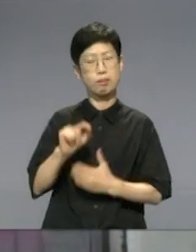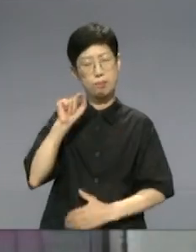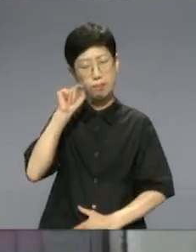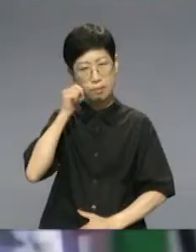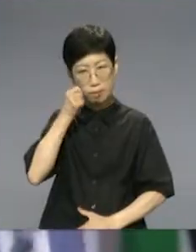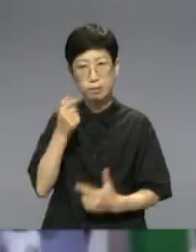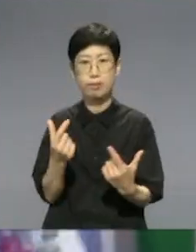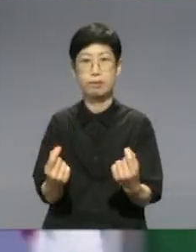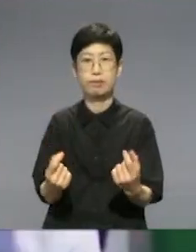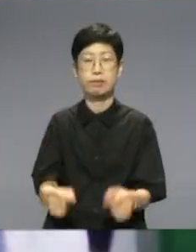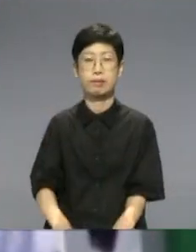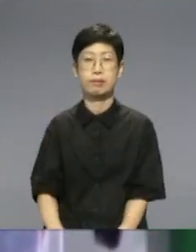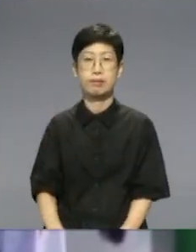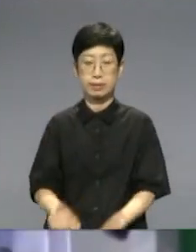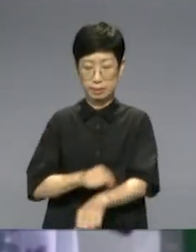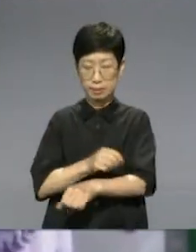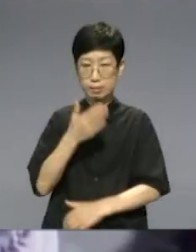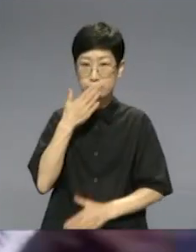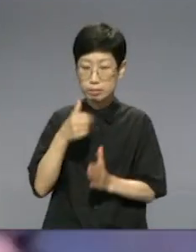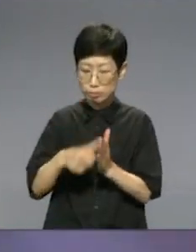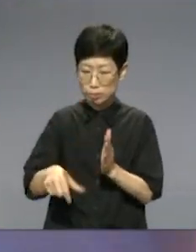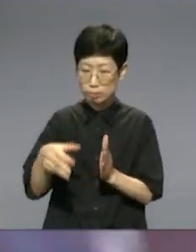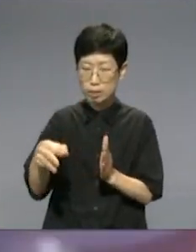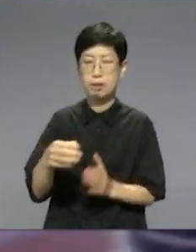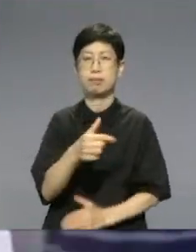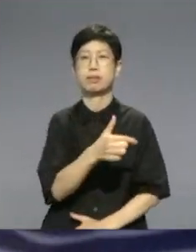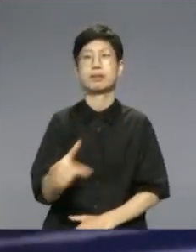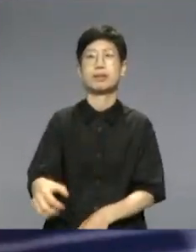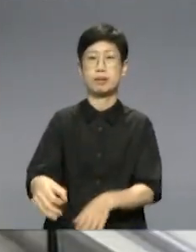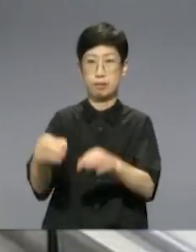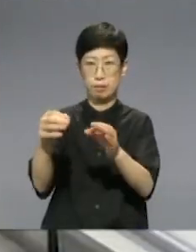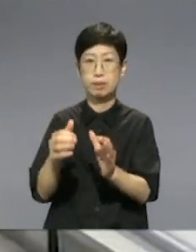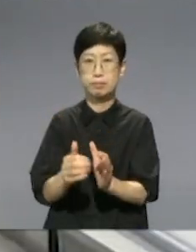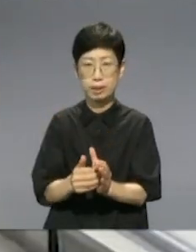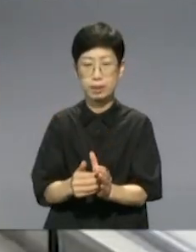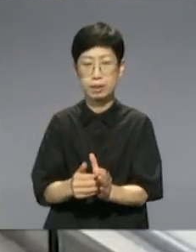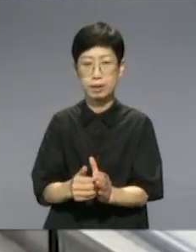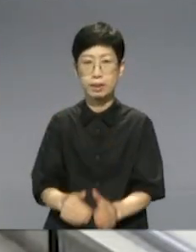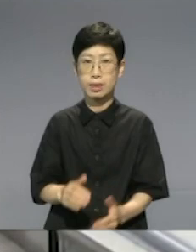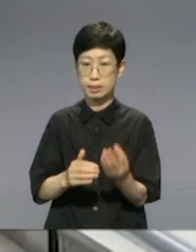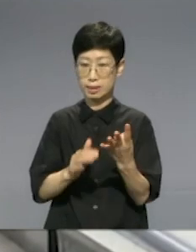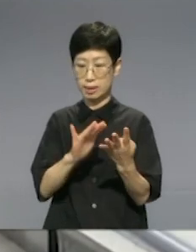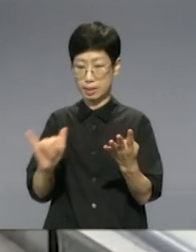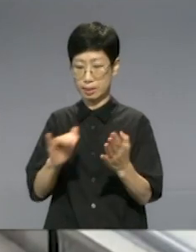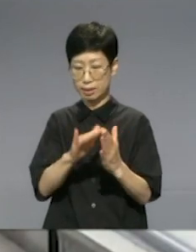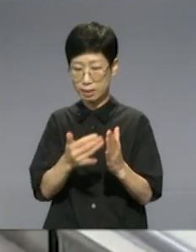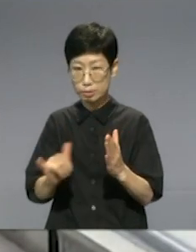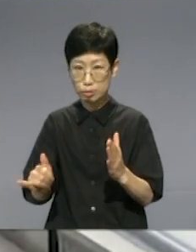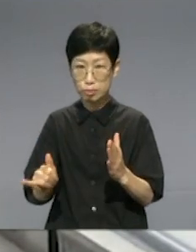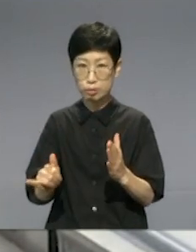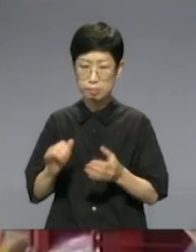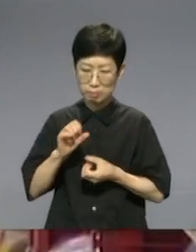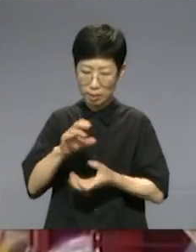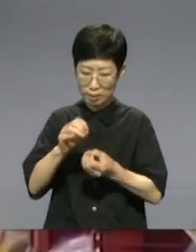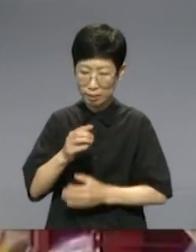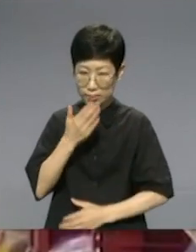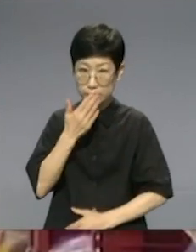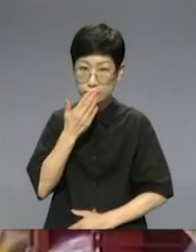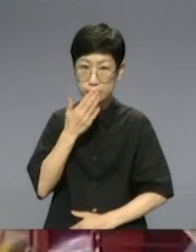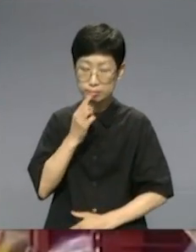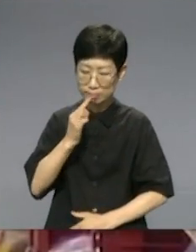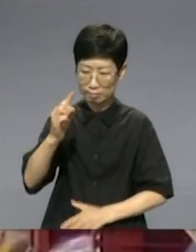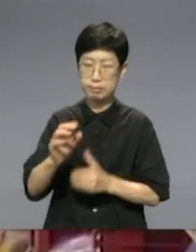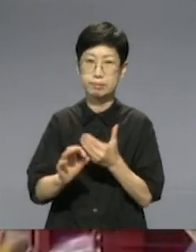느낌입니다. 특히 식품 가격이 크게 올랐는데요. 4인 가족이 배달 음식을 시켜